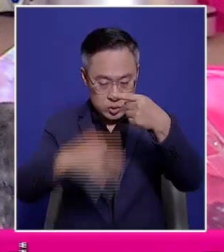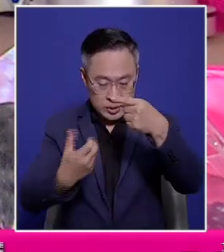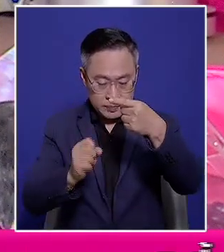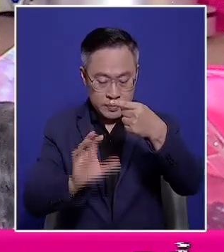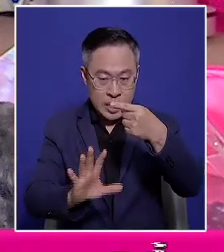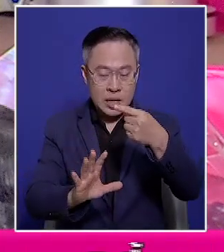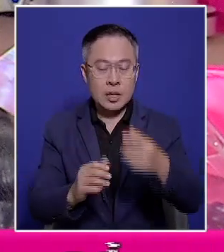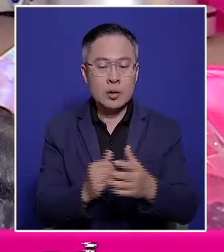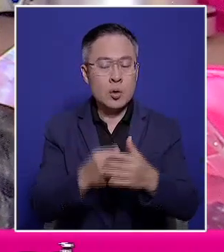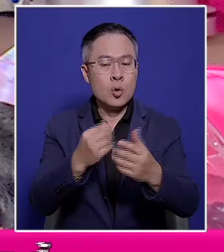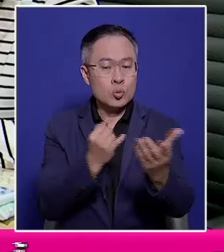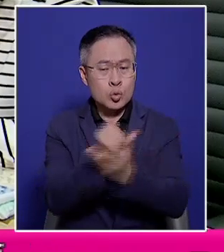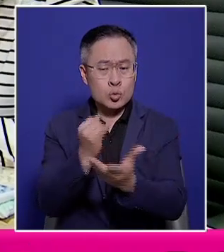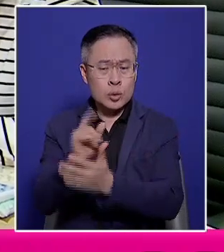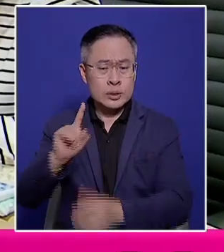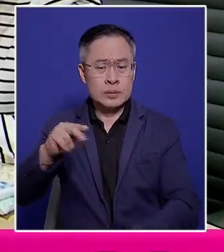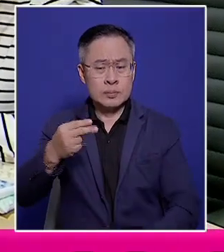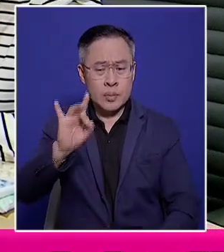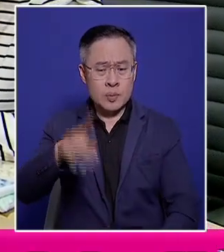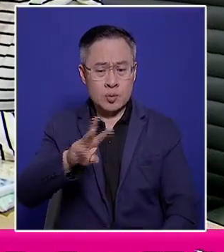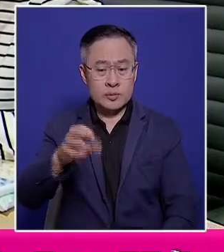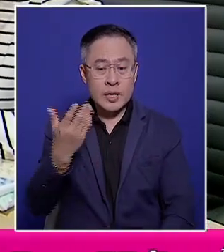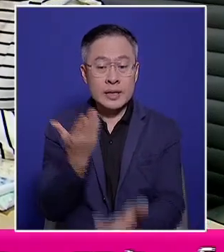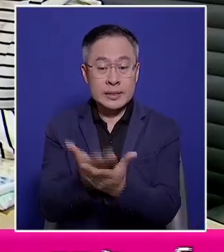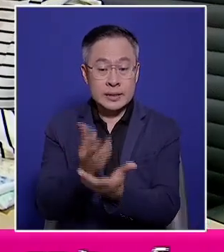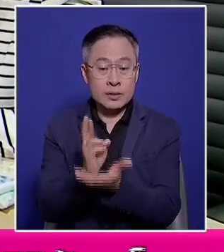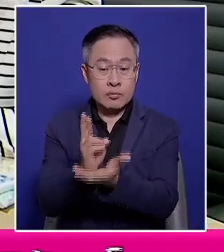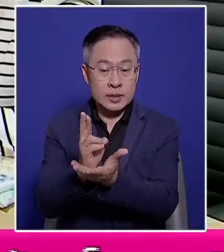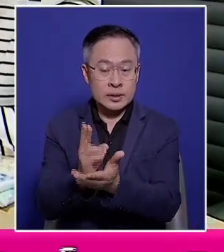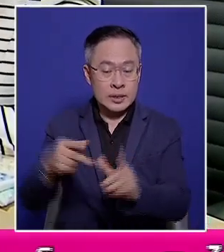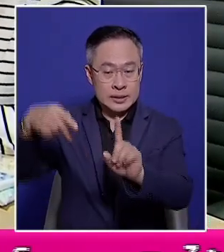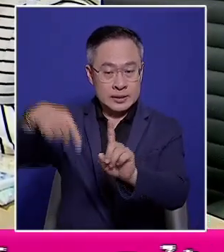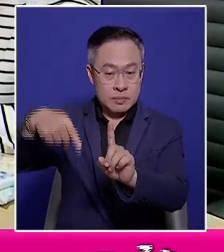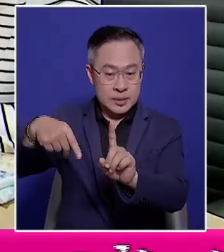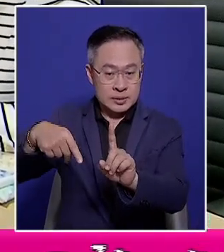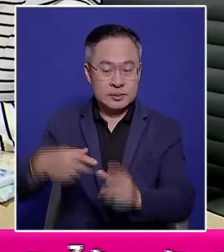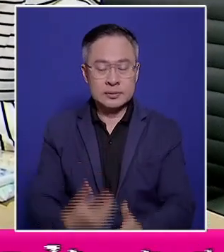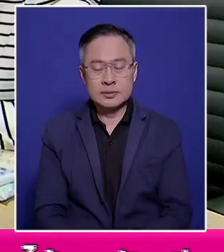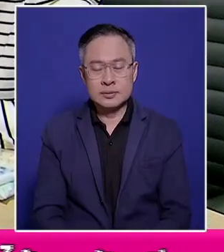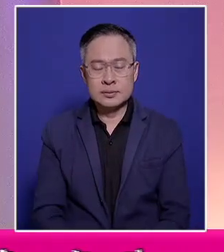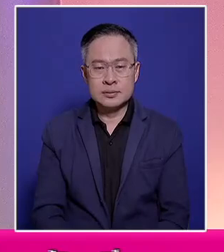น 18,615 อันดับอันดับละ 1,000 บาท